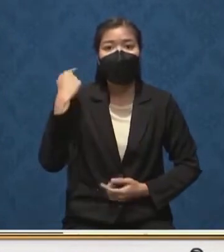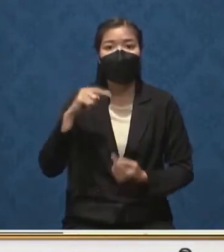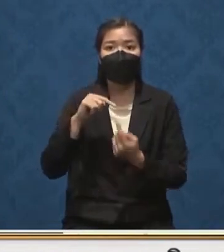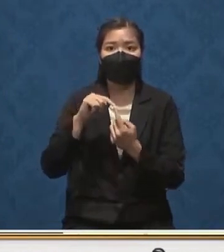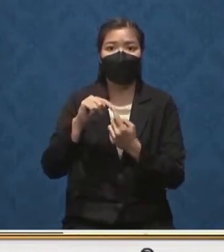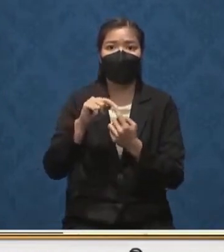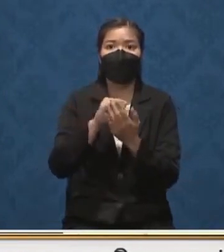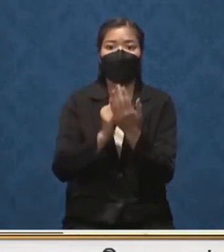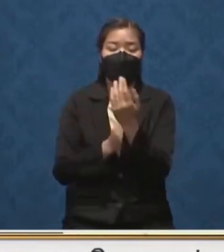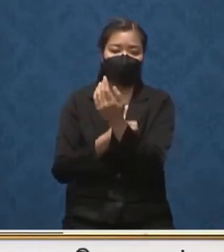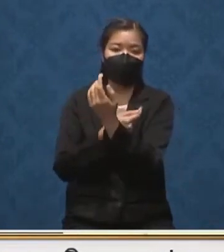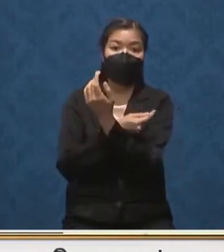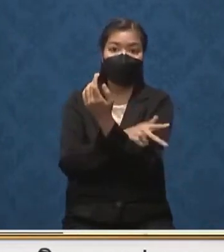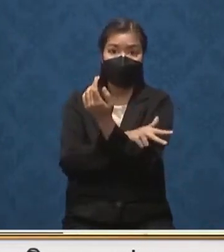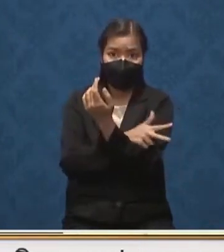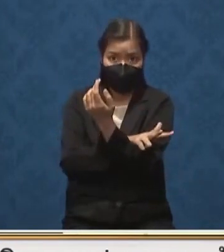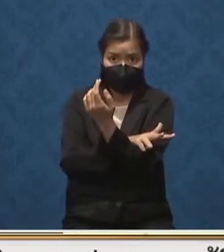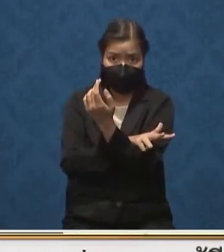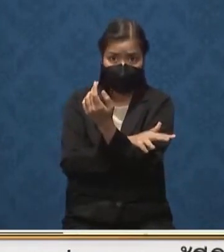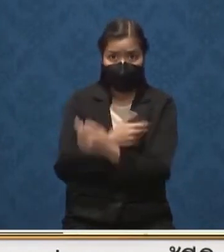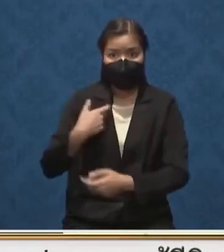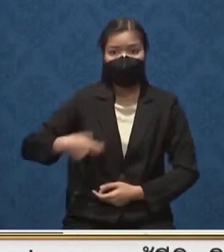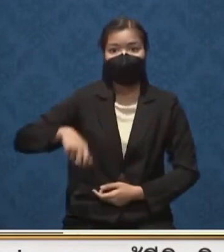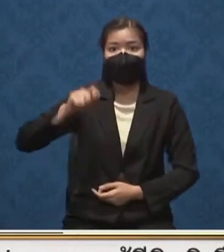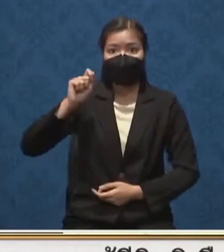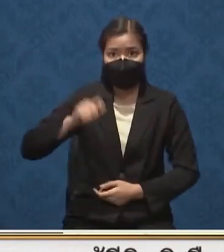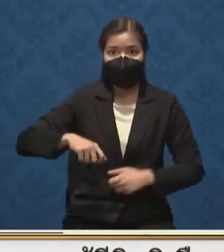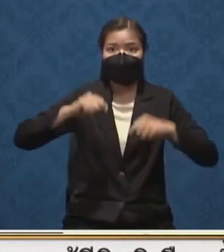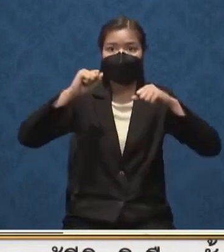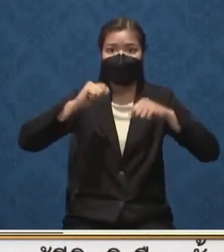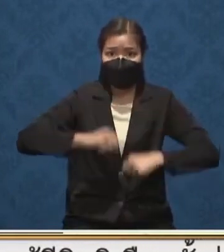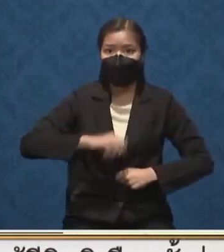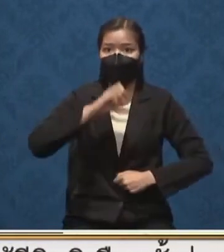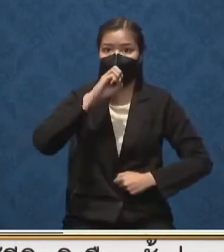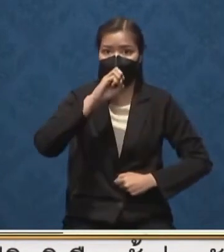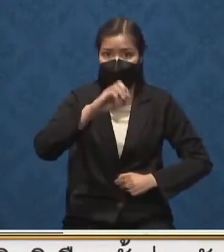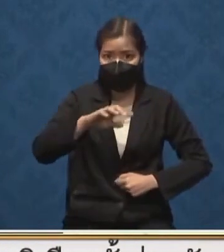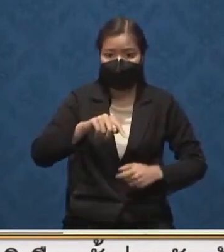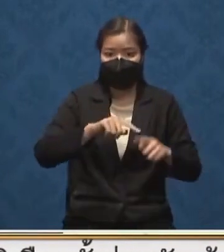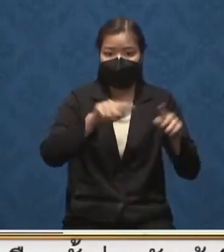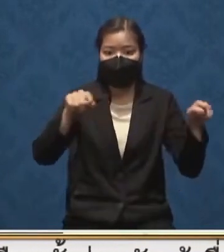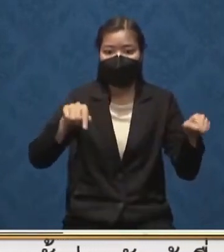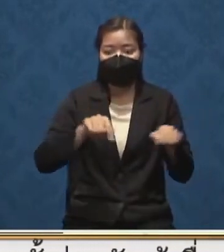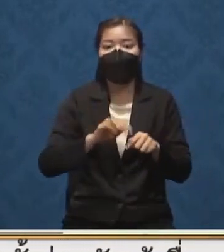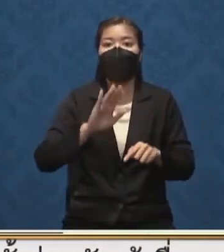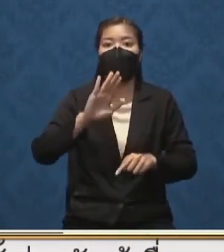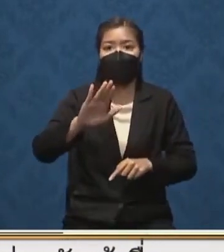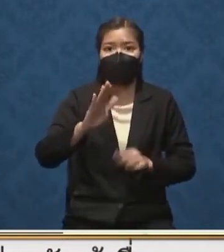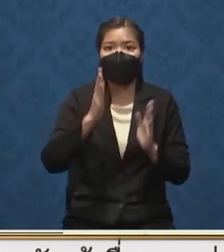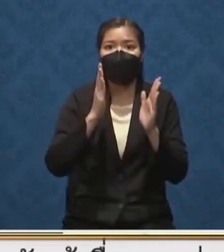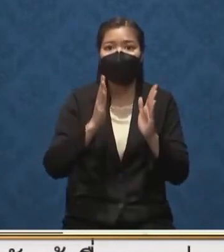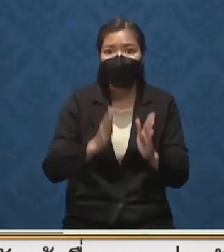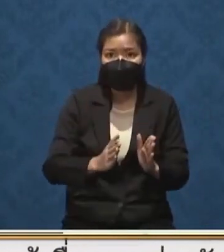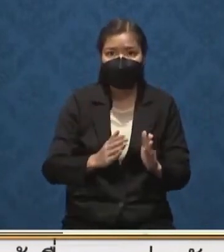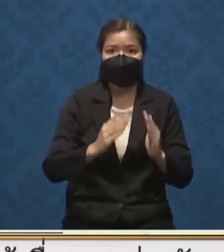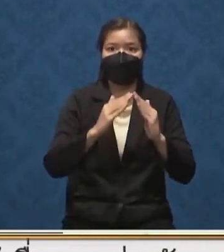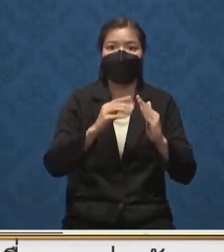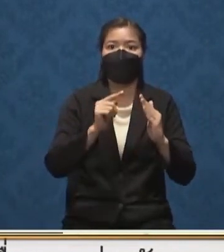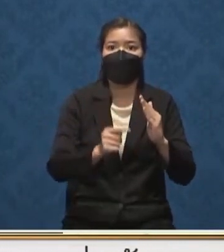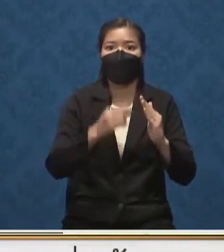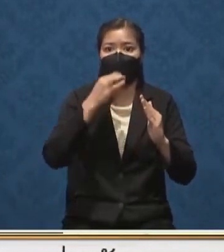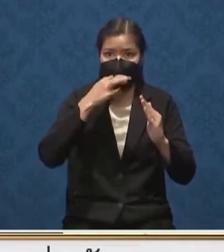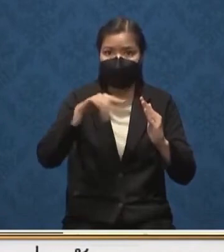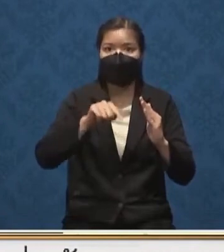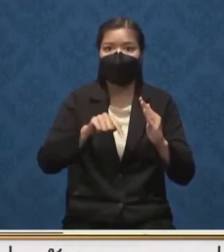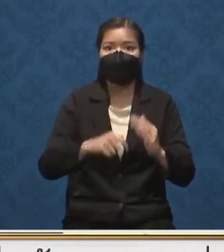นะครับก็ศาลก็ตัดสินให้เป็นที่ของชาวเรนะครับก็เรียนว่าไม่ใช่จะสิ้นไร้ไม้ตอกทีเดียวที่จะดูแลคน